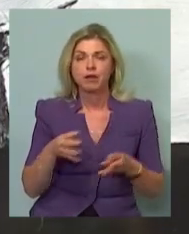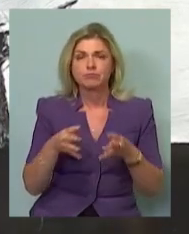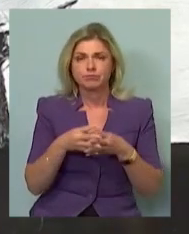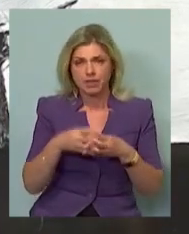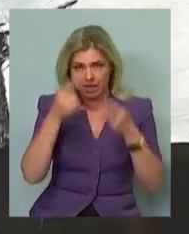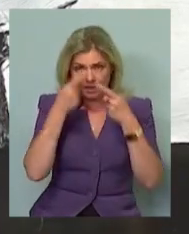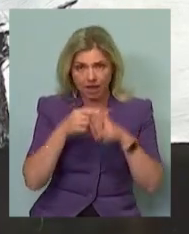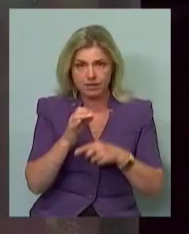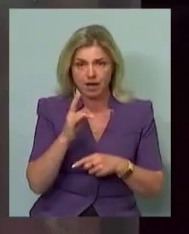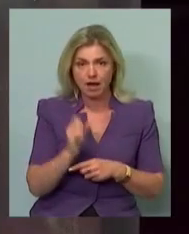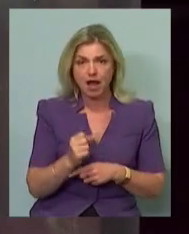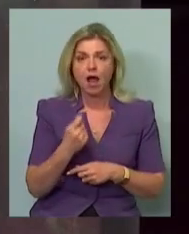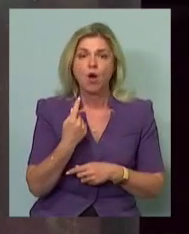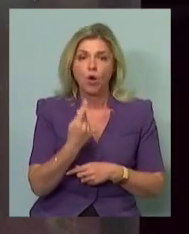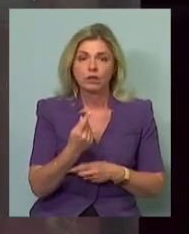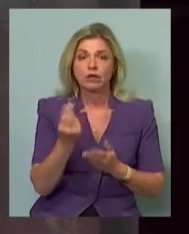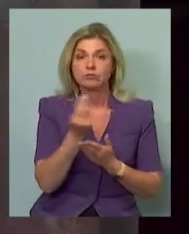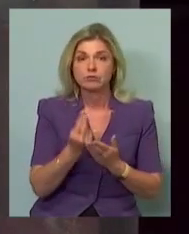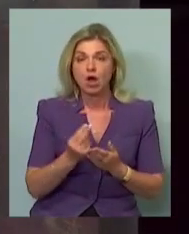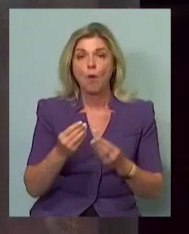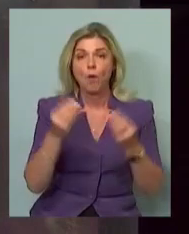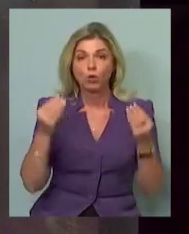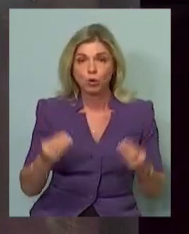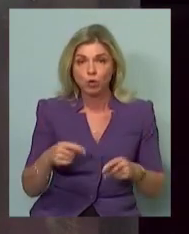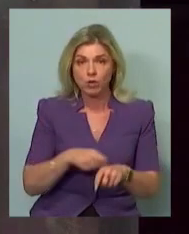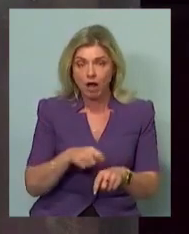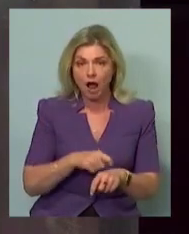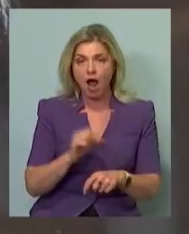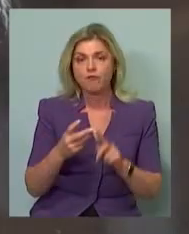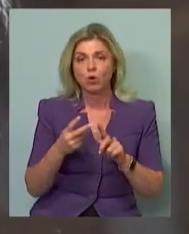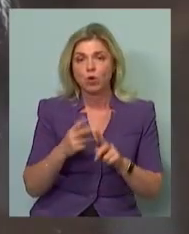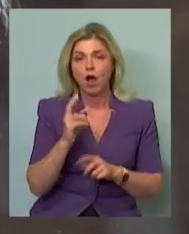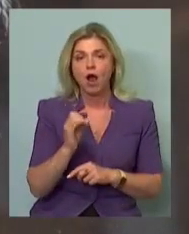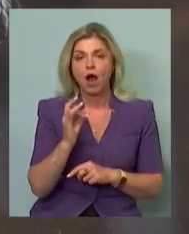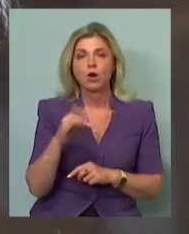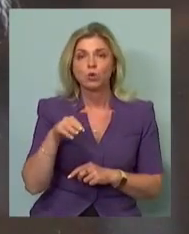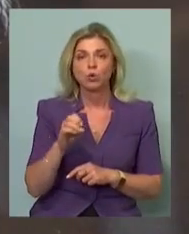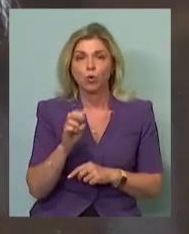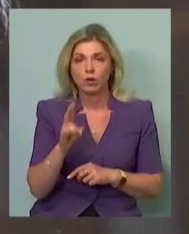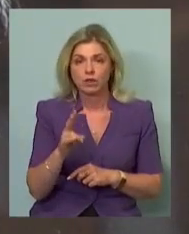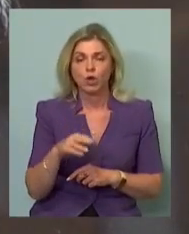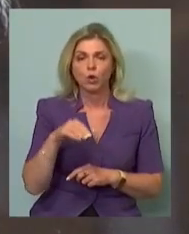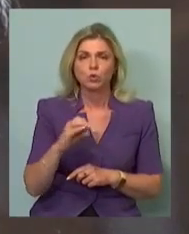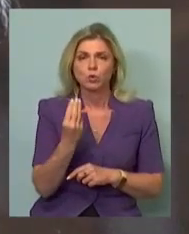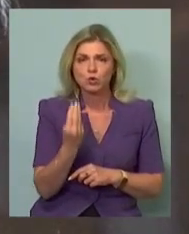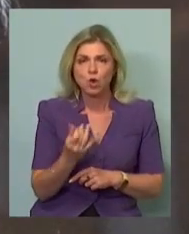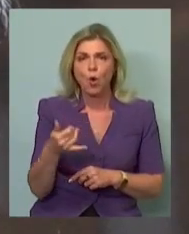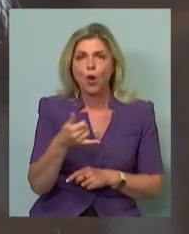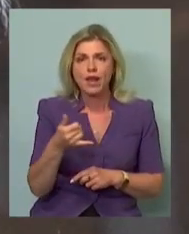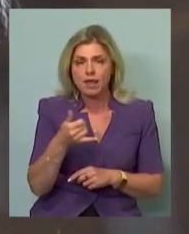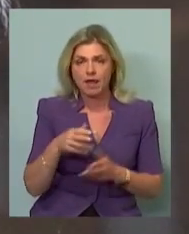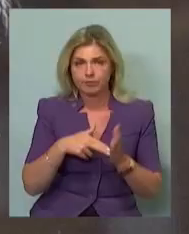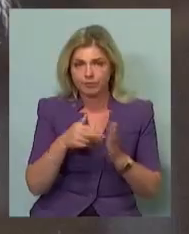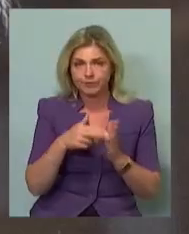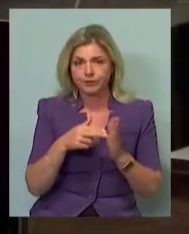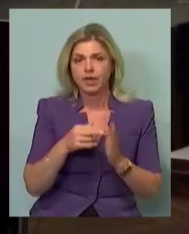Одна з них на полотні, інша на картоні. Писав акрилом, олівцем, тушшю, олією. Обидві роботи виконані